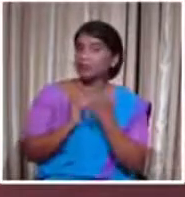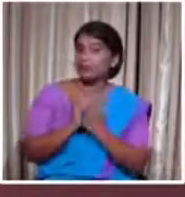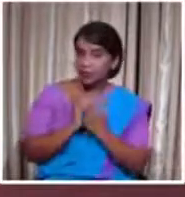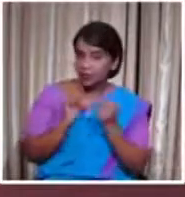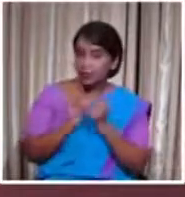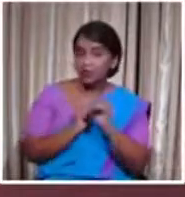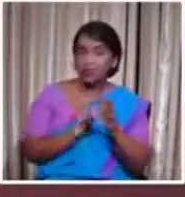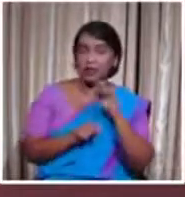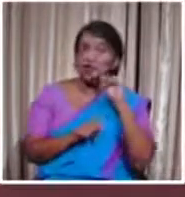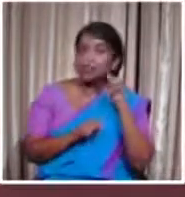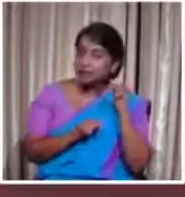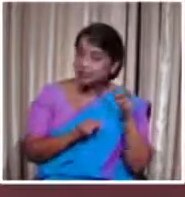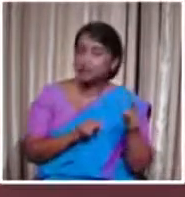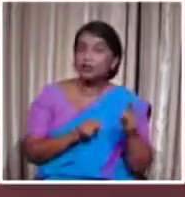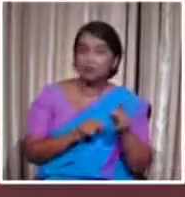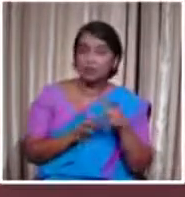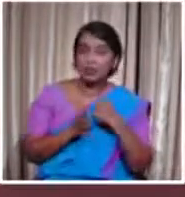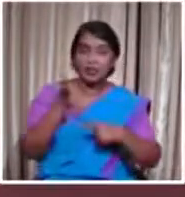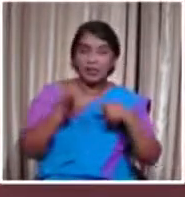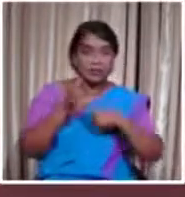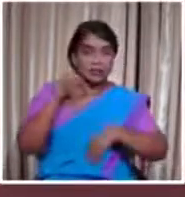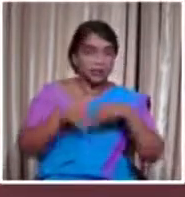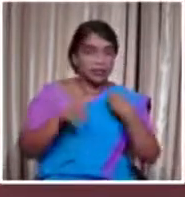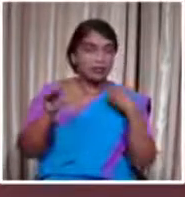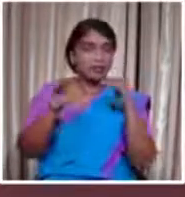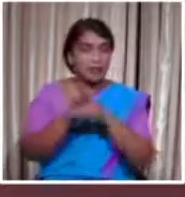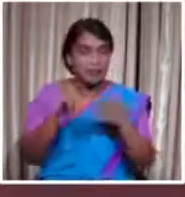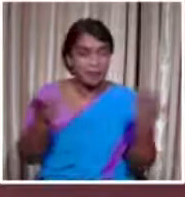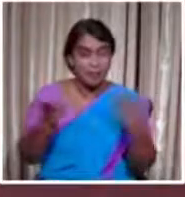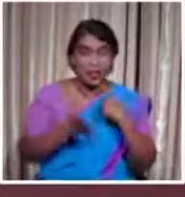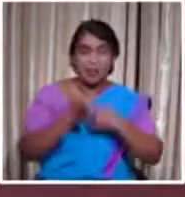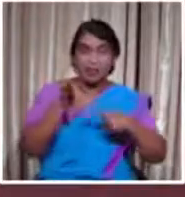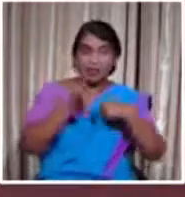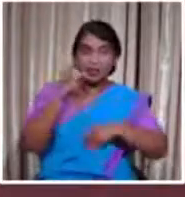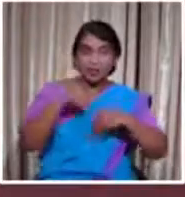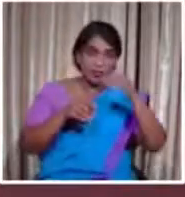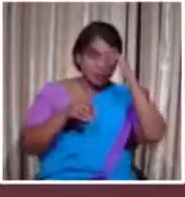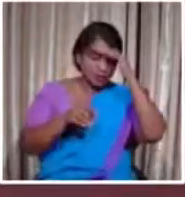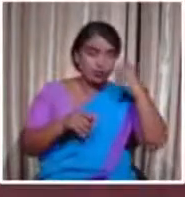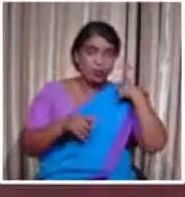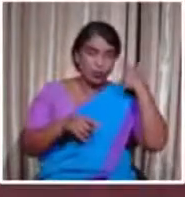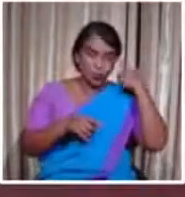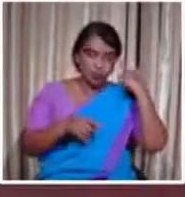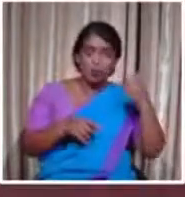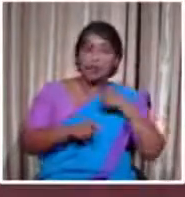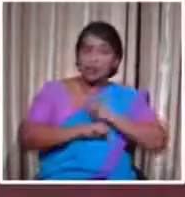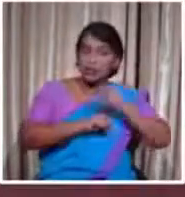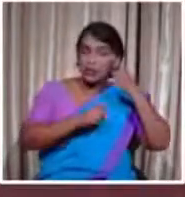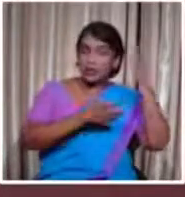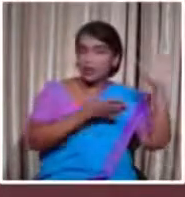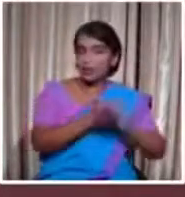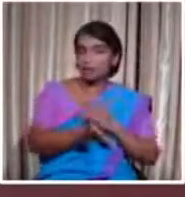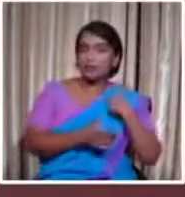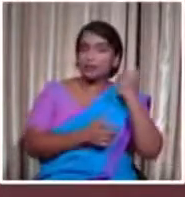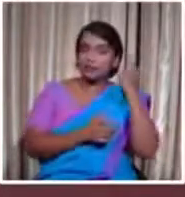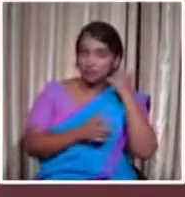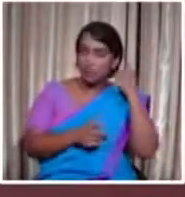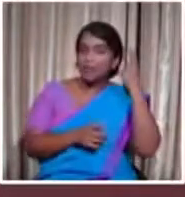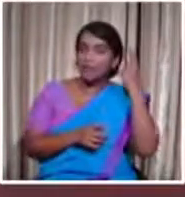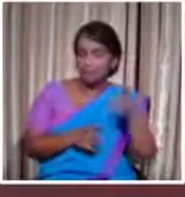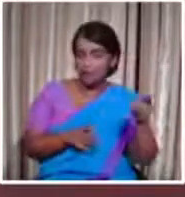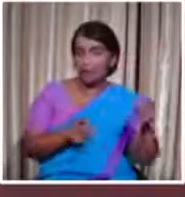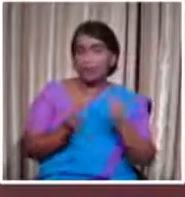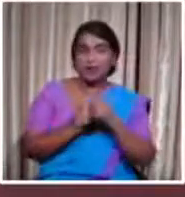කරන සමහර ඡන්දෙන් බලයට එන බැරි දේශපාලන පක්ෂ නායකව දන්න උන්ට පුළුවන්කම තියෙන අරගලෙන් විතරයි කියලා ඒ නිසා අය